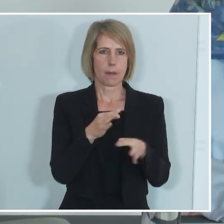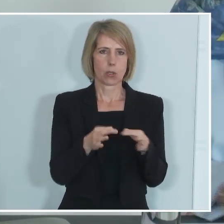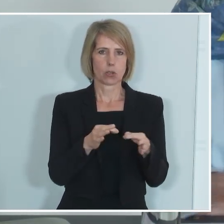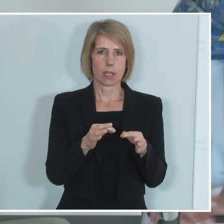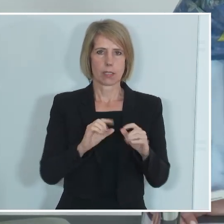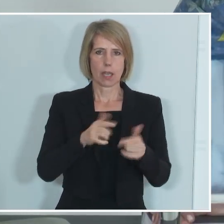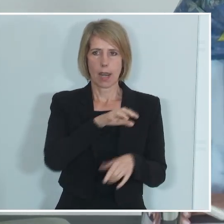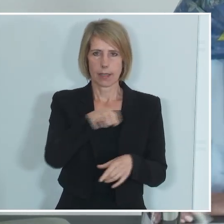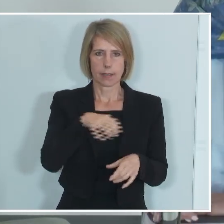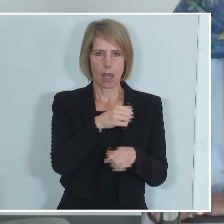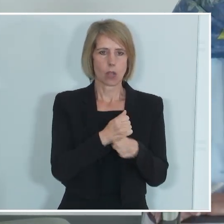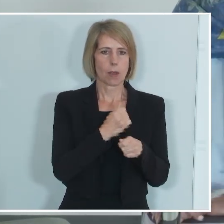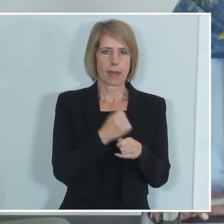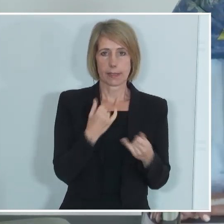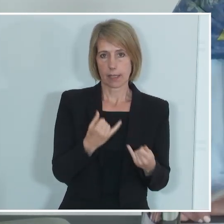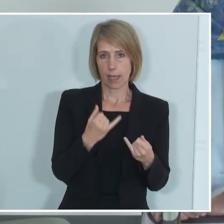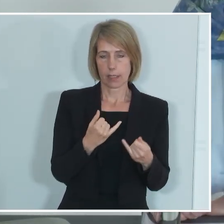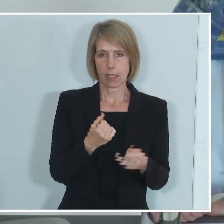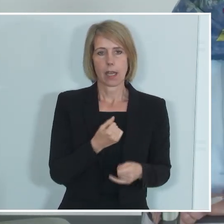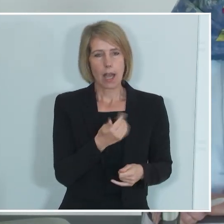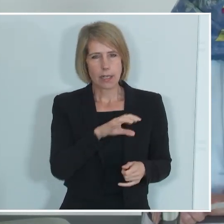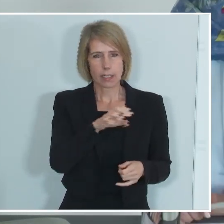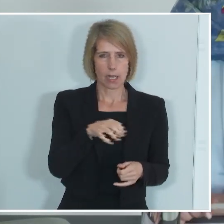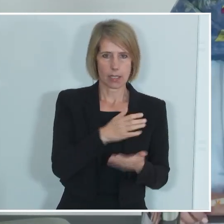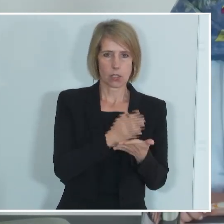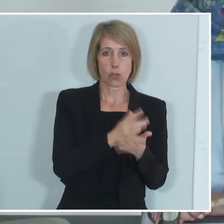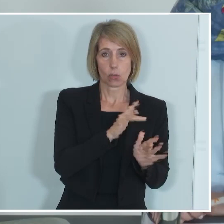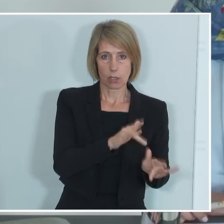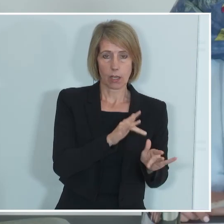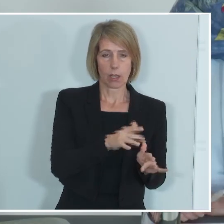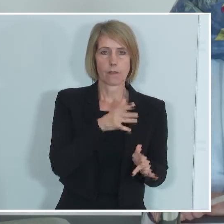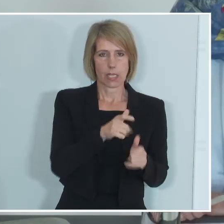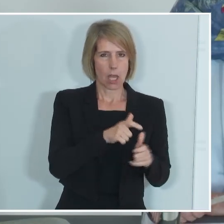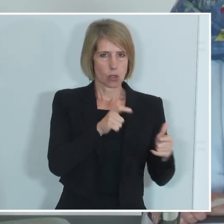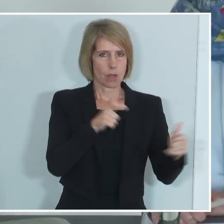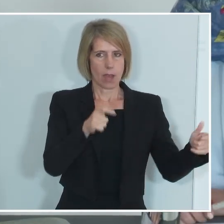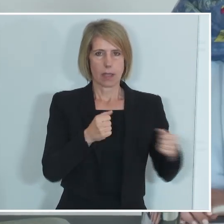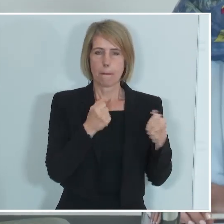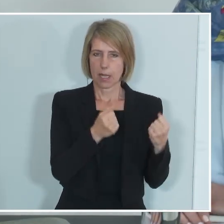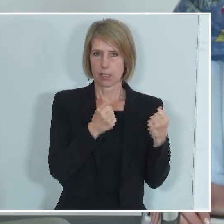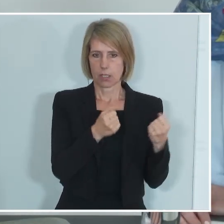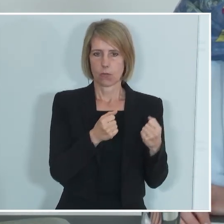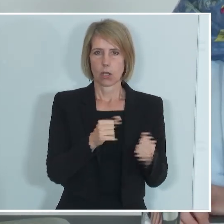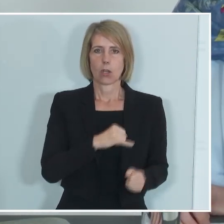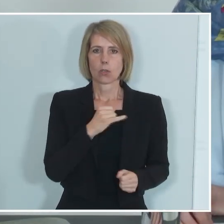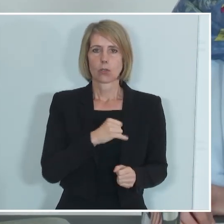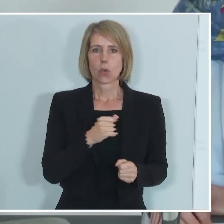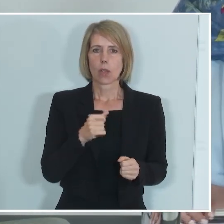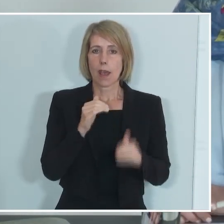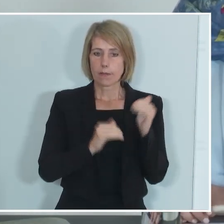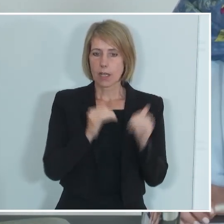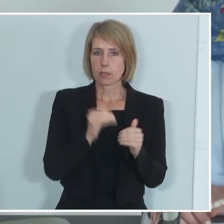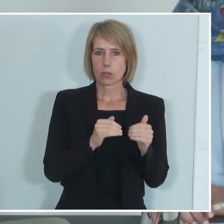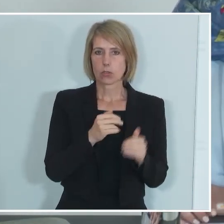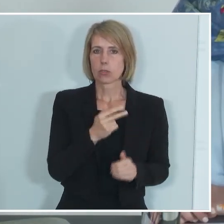gerade auf. Wir haben einige Länder, die haben das schon. Das wird massiv ausgeweitet. Und da werden die jungen Erwachsenen teilweise über 30